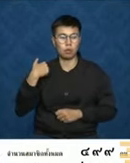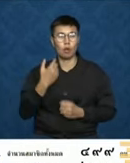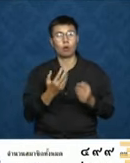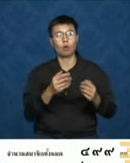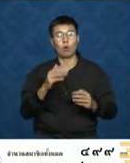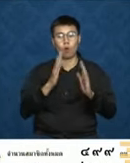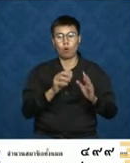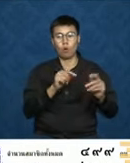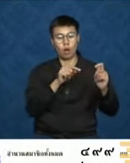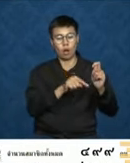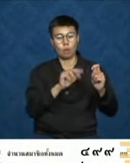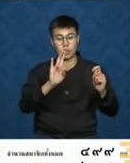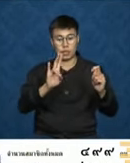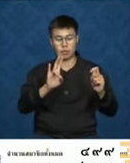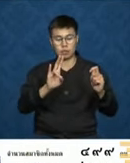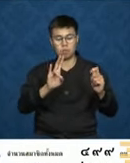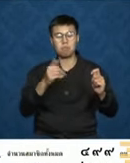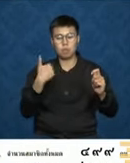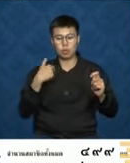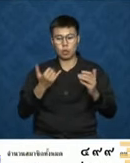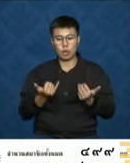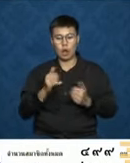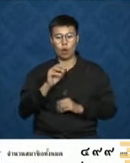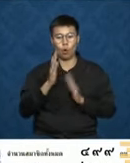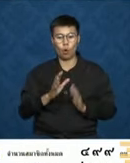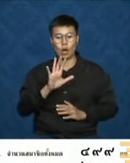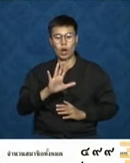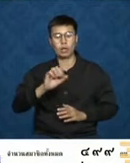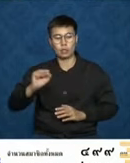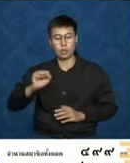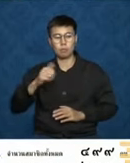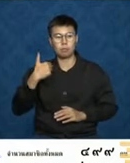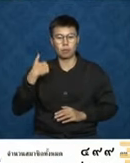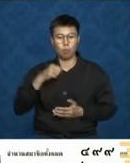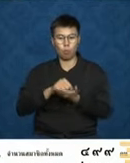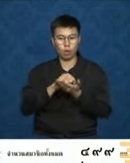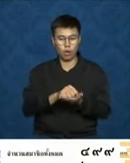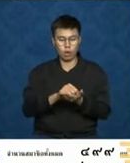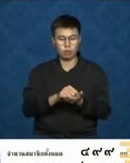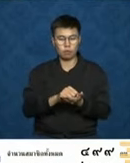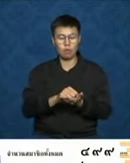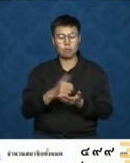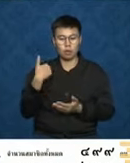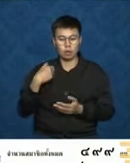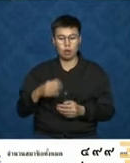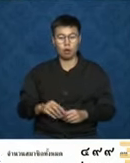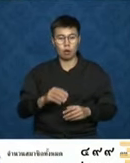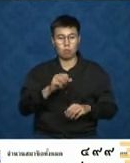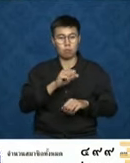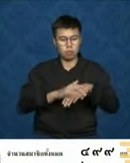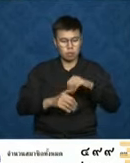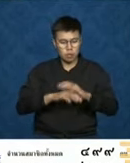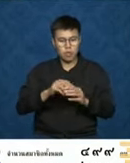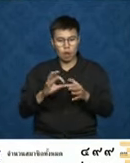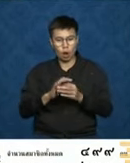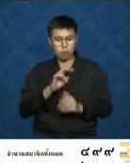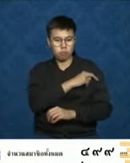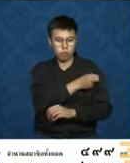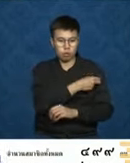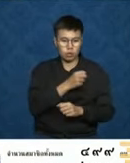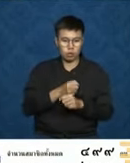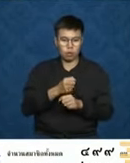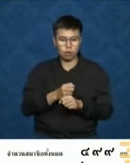อำเภอกว่า500,000คนครับปัจจุบันมีการพัฒนาและขยายการบริการเป็นจำนวนมากการสนับสนุนเครื่องมือต่างๆก็ต้องใช้เพิ่มขึ้นทำให้พื้น